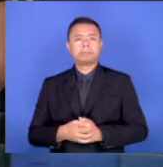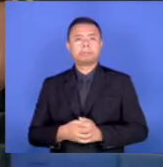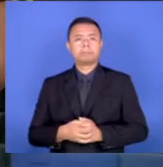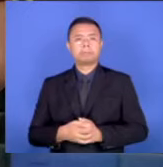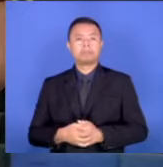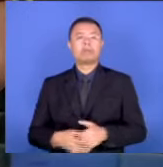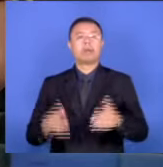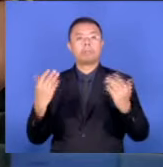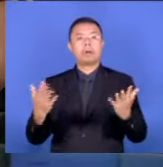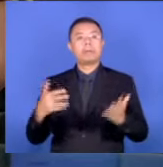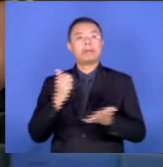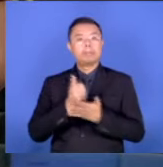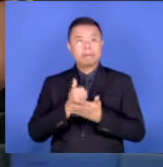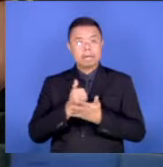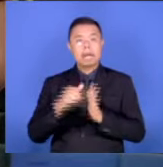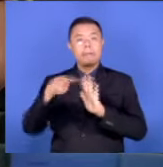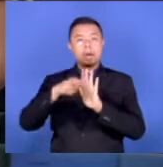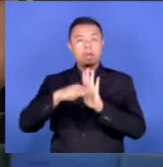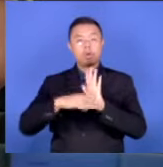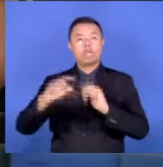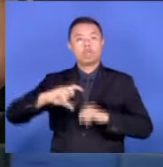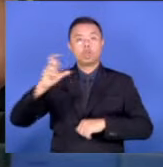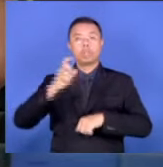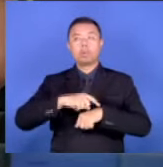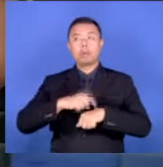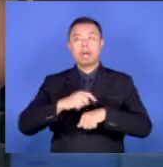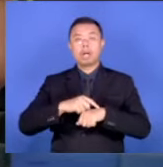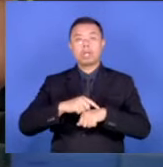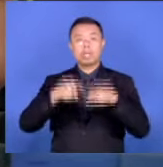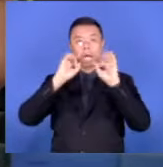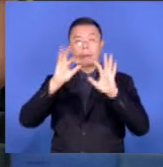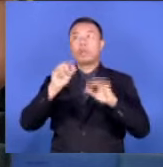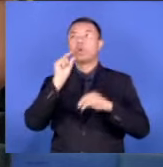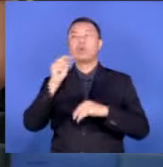Lalu bagaimana sebenarnya ketentuan dan aturan cuti selama masa kampanye bagi pejabat?